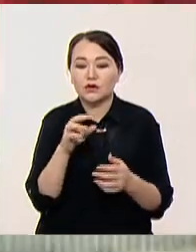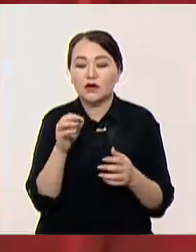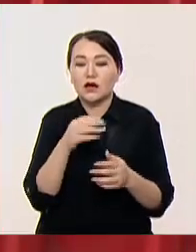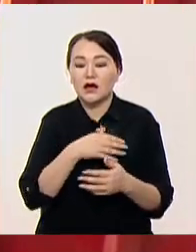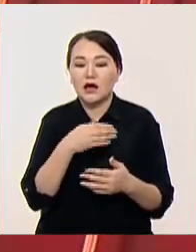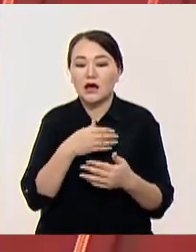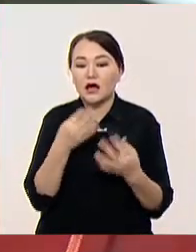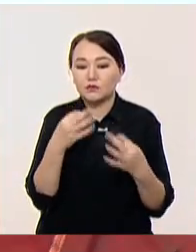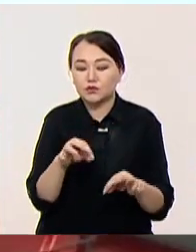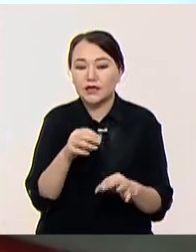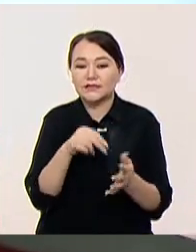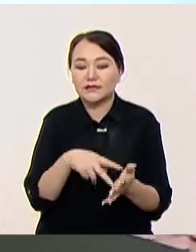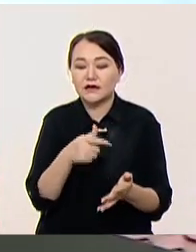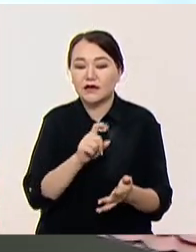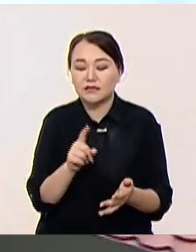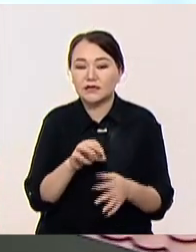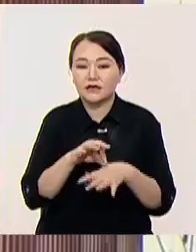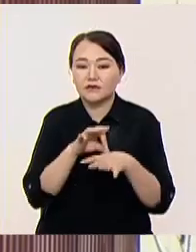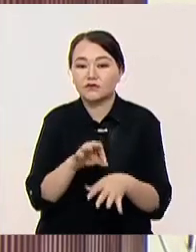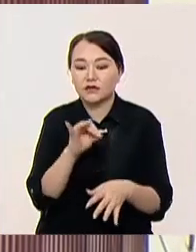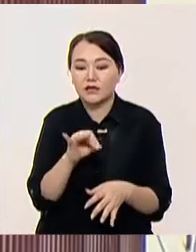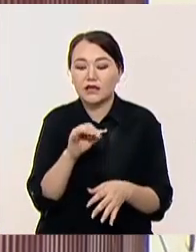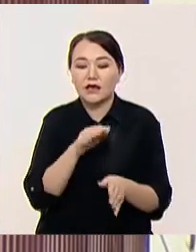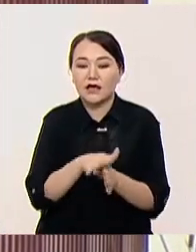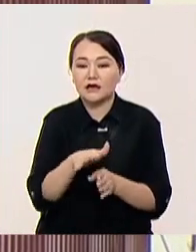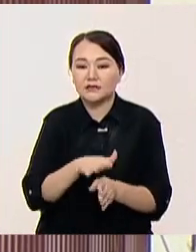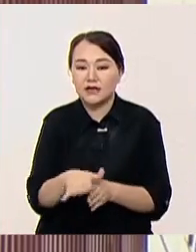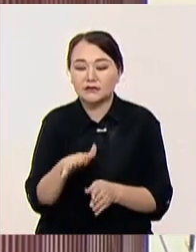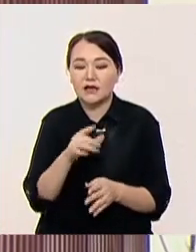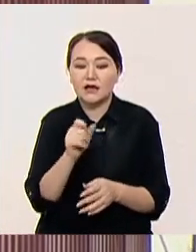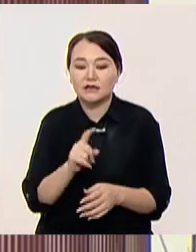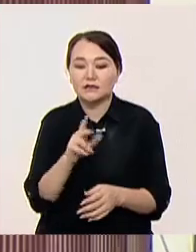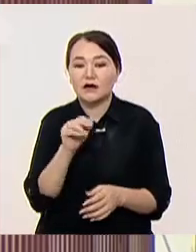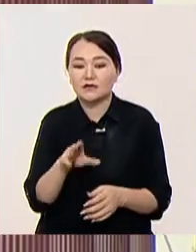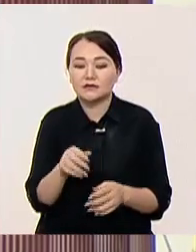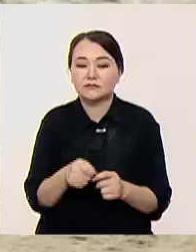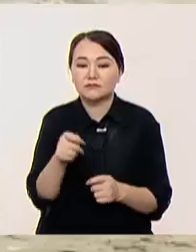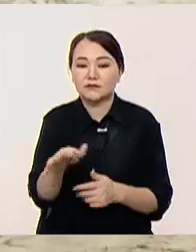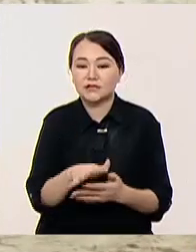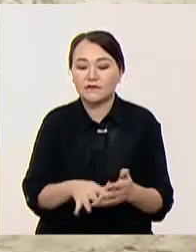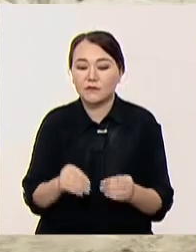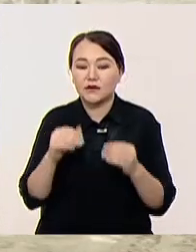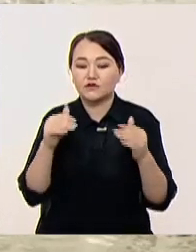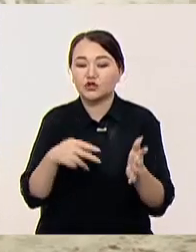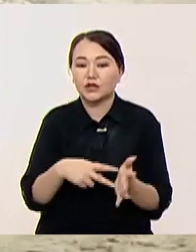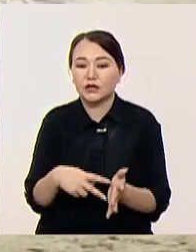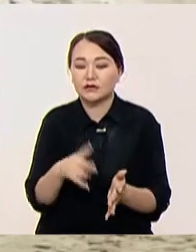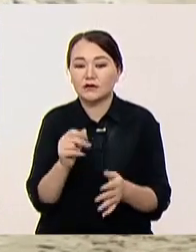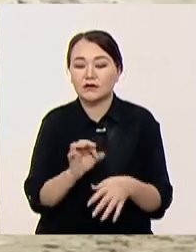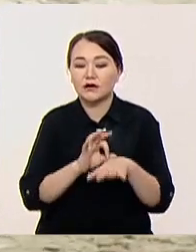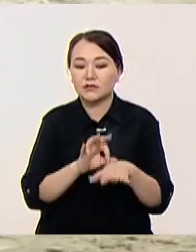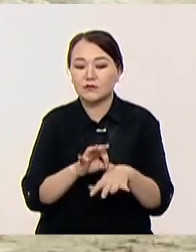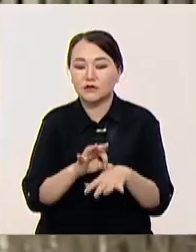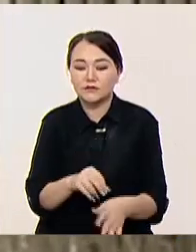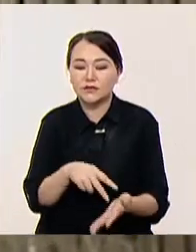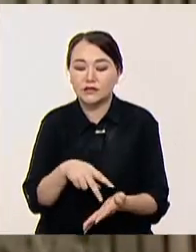Отпускная цена самого газа, транспортировка и реализация. Кастрансгаз Аймак подал заявку на повышение тарифа на транспортировку.